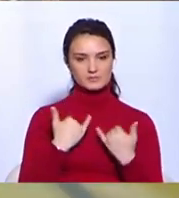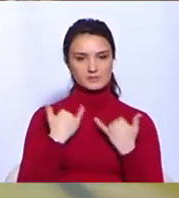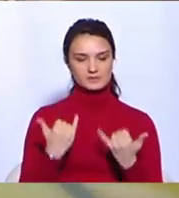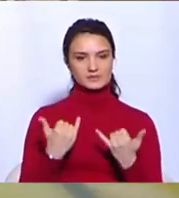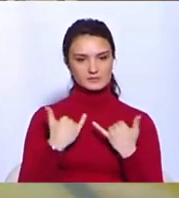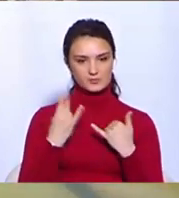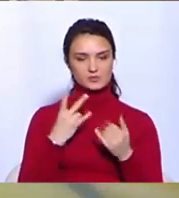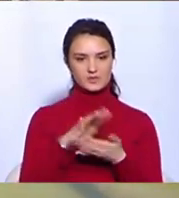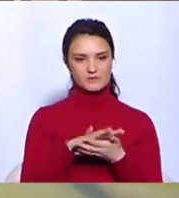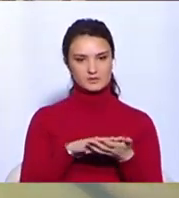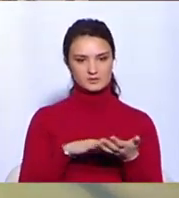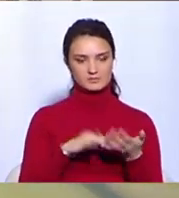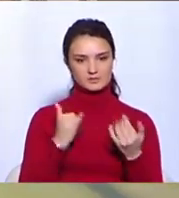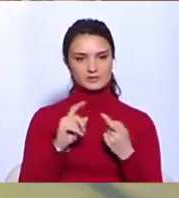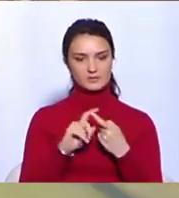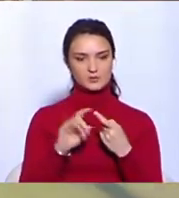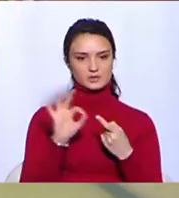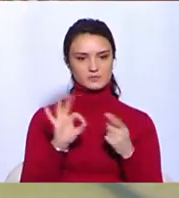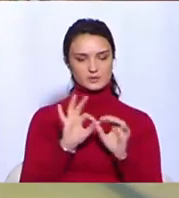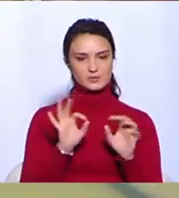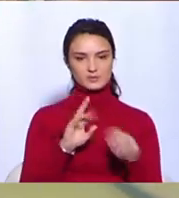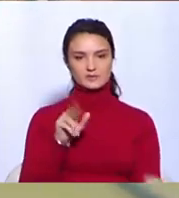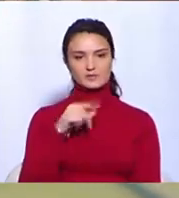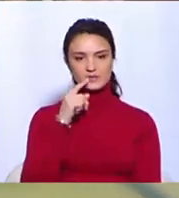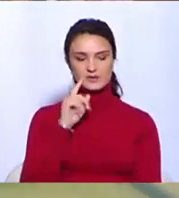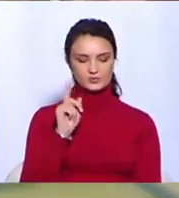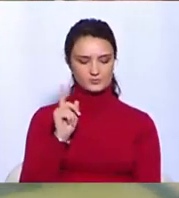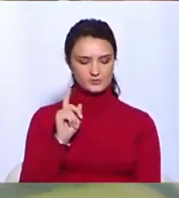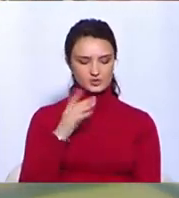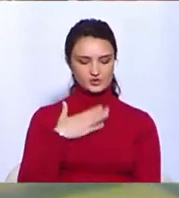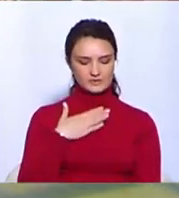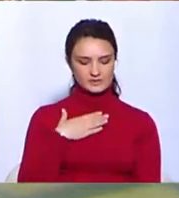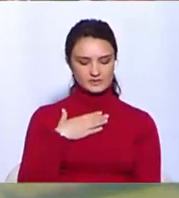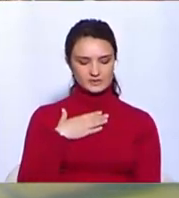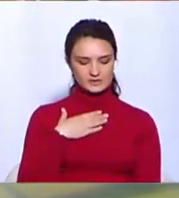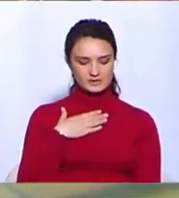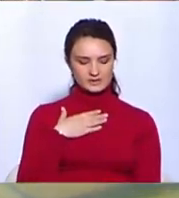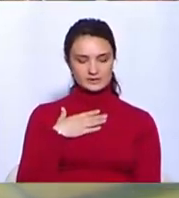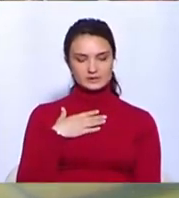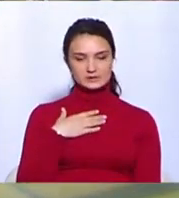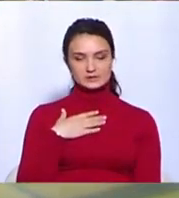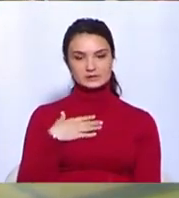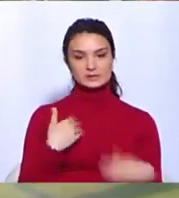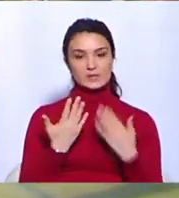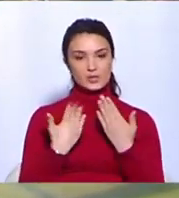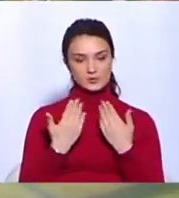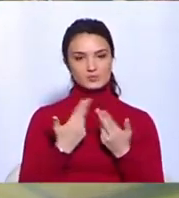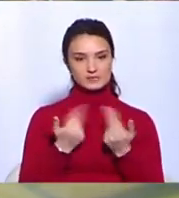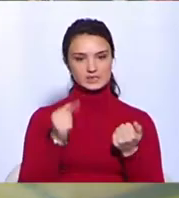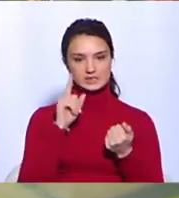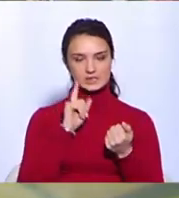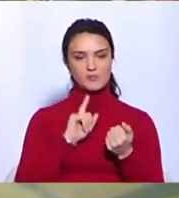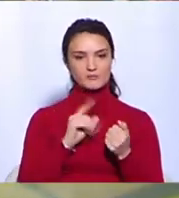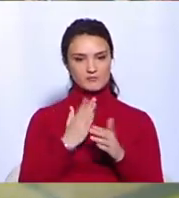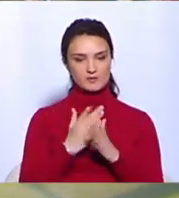ურთიერთპატივის ცემით უნდა გავაგრძელოთ ახლა დამოკიდებულებაზე საუბარი და ვთქვათ, რომ ჩვენს დამოკიდებულებას, რა თქმა უნდა,